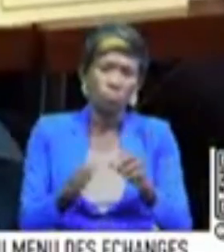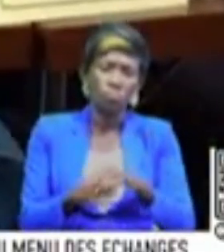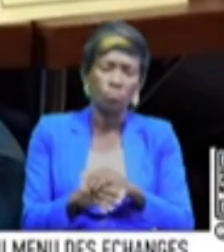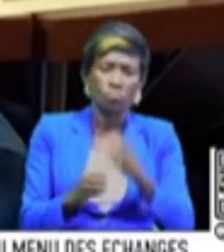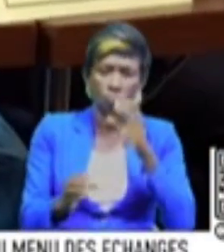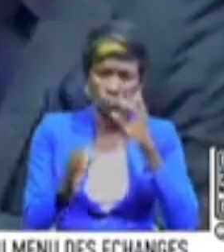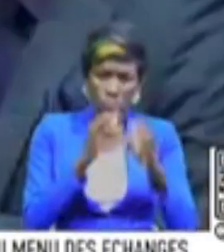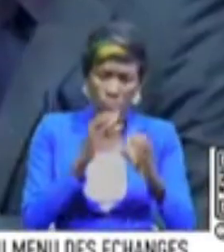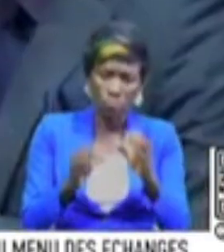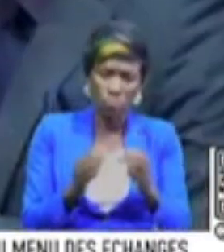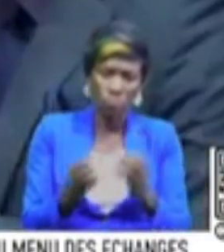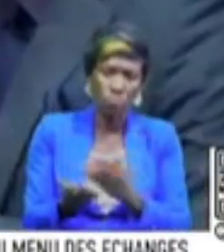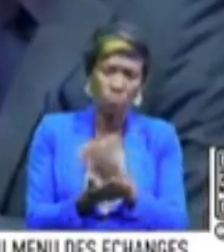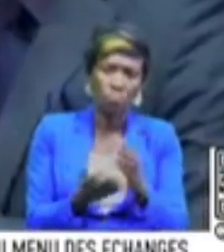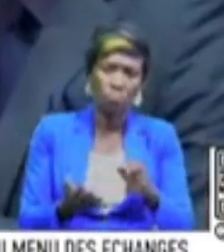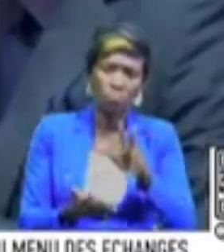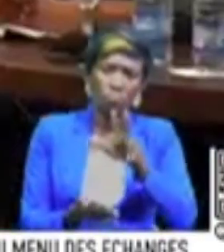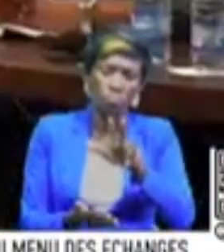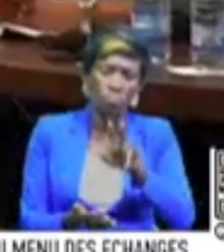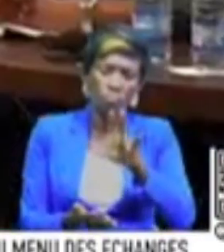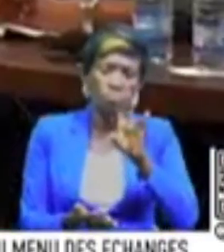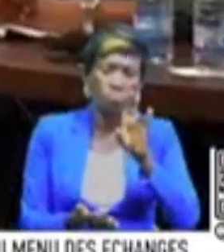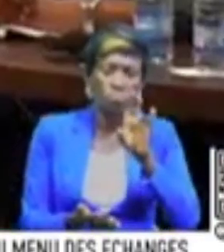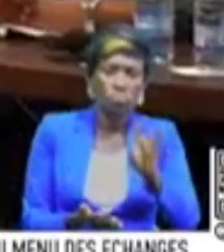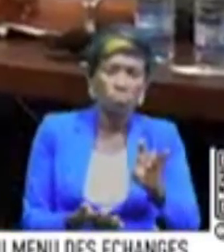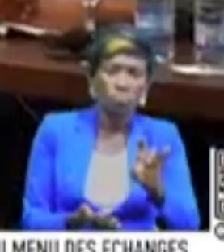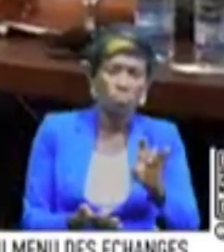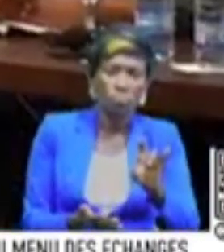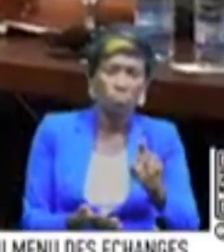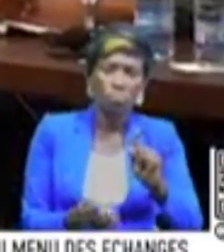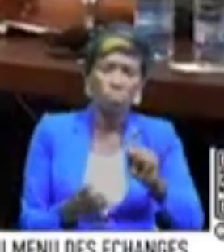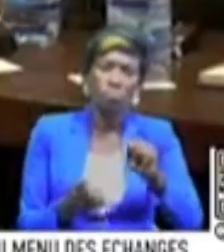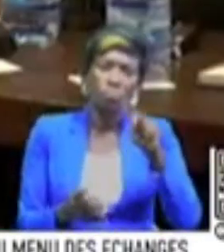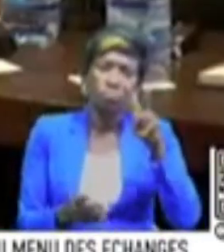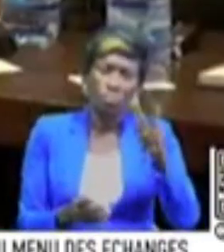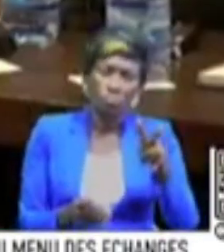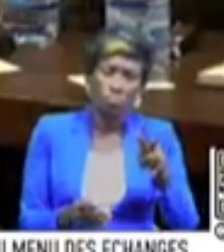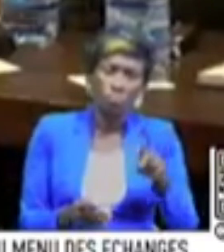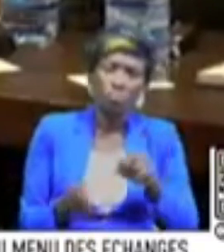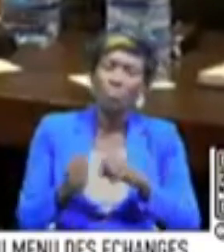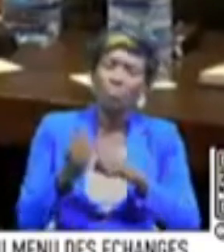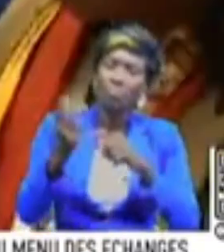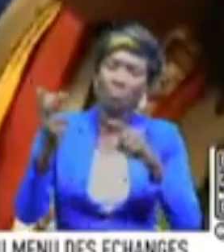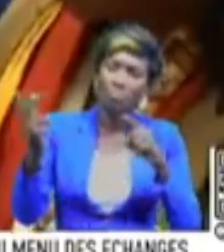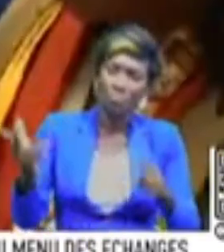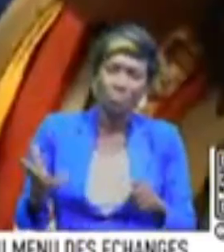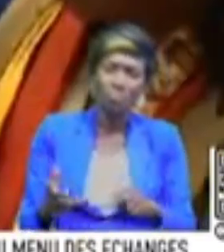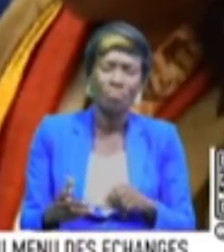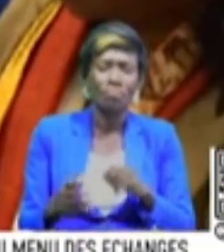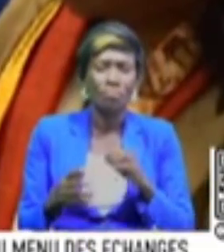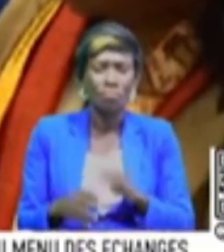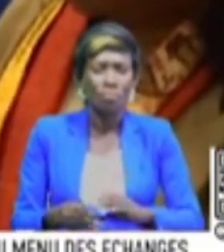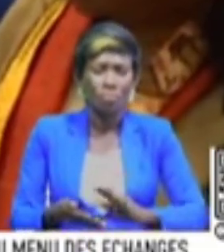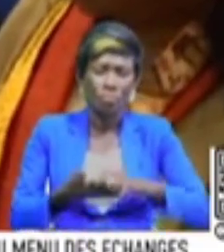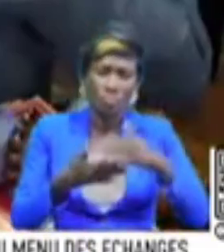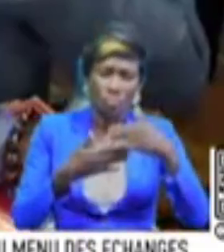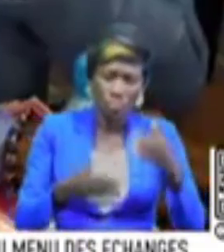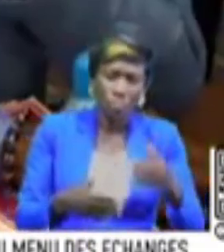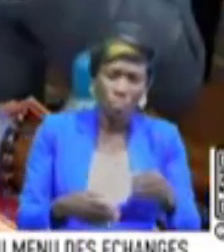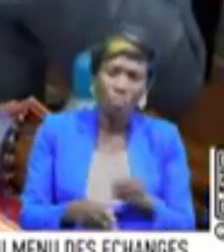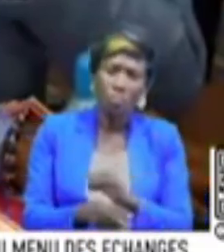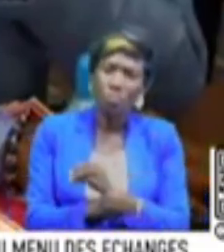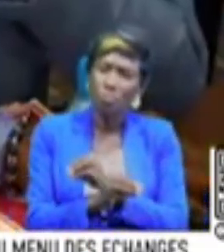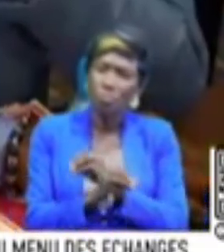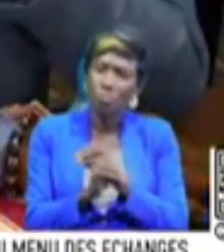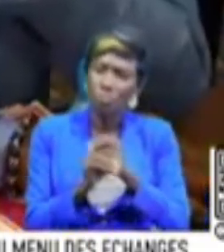38 télévisions, 67 radios, 65 journaux, 179 journaux en ligne. Aucun journal